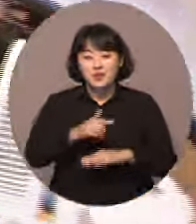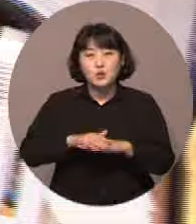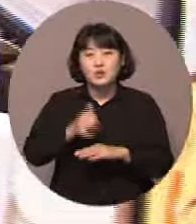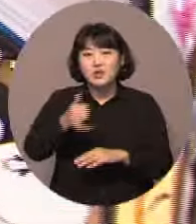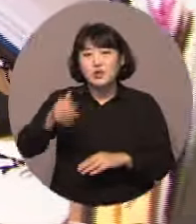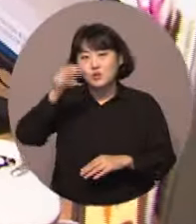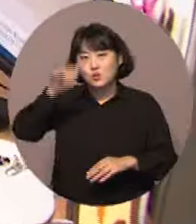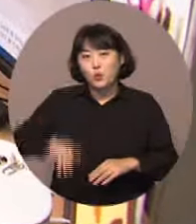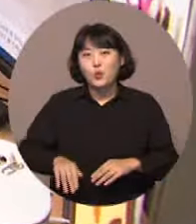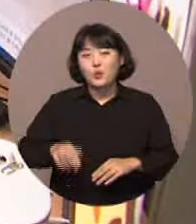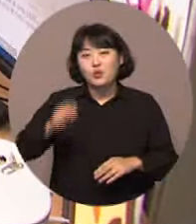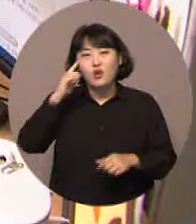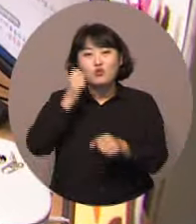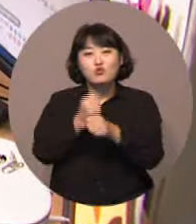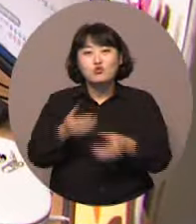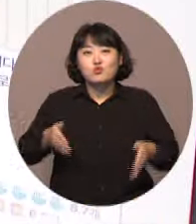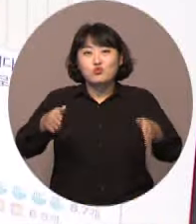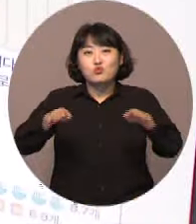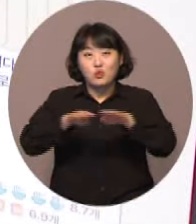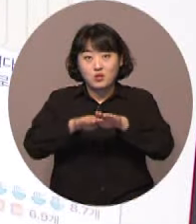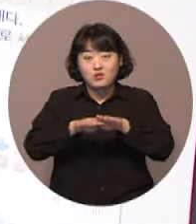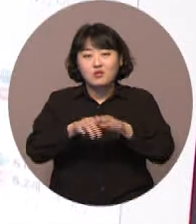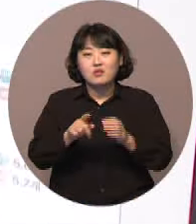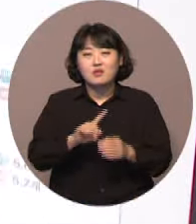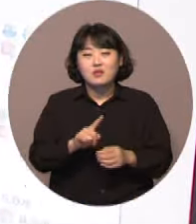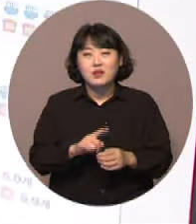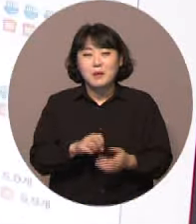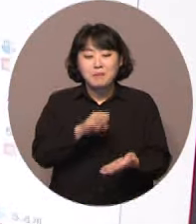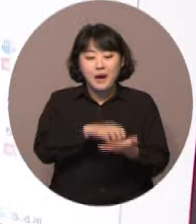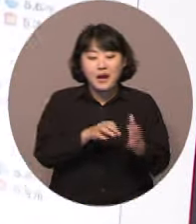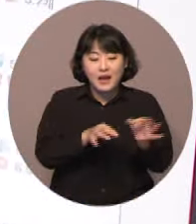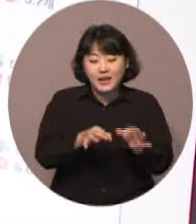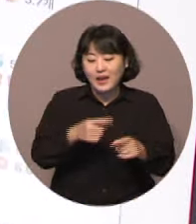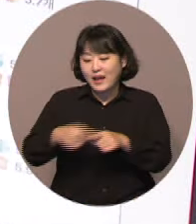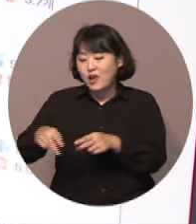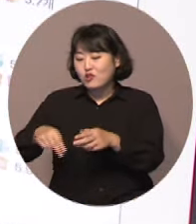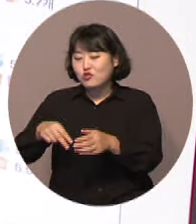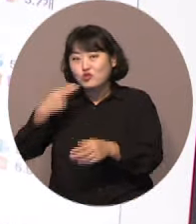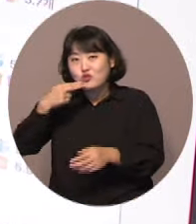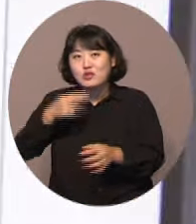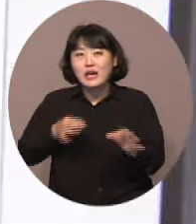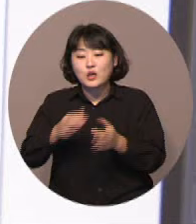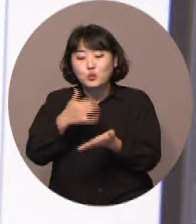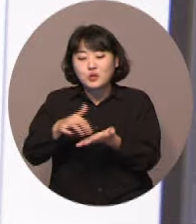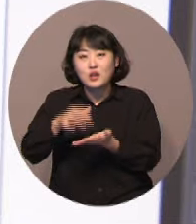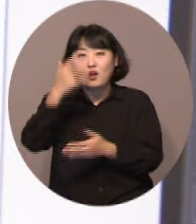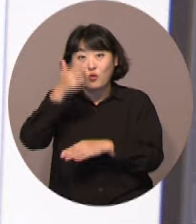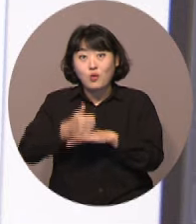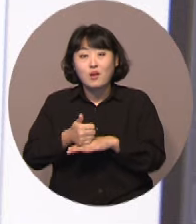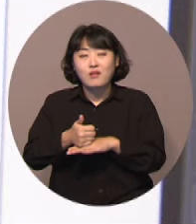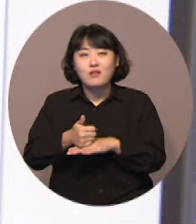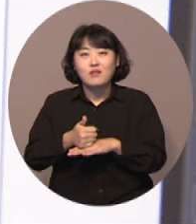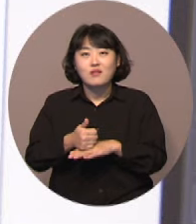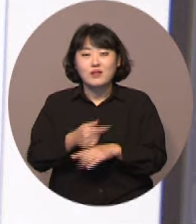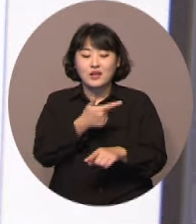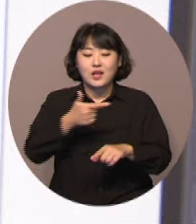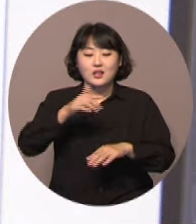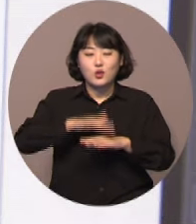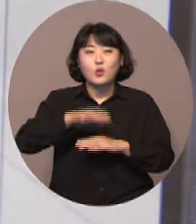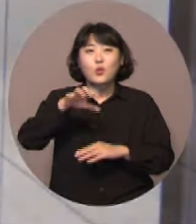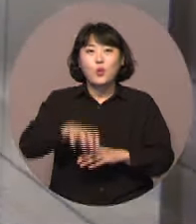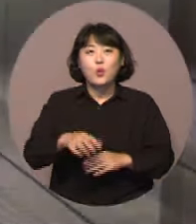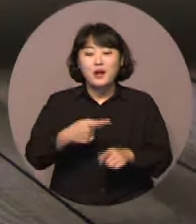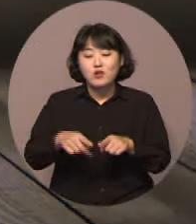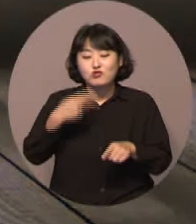대전세종연구원이 인허가 데이터 등을 활용해 전국의 칼국수와 빵가게 분포 등을 조사한 결과 대전의 칼국수 가게는